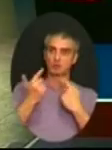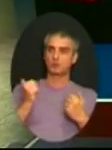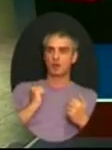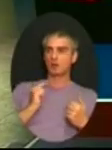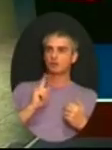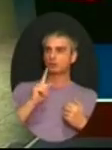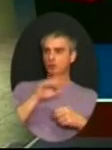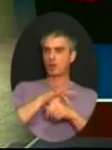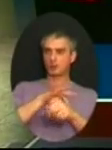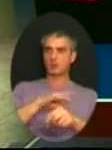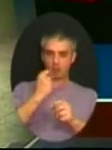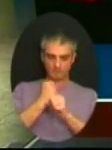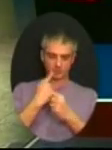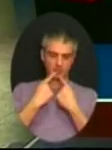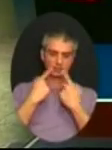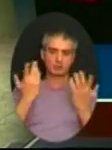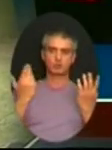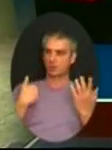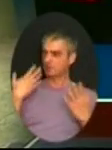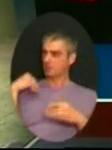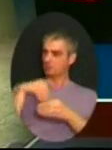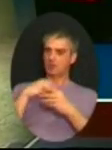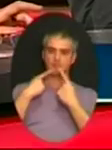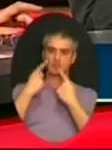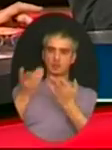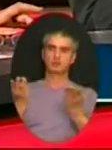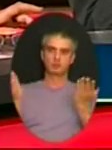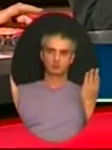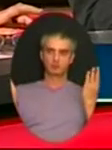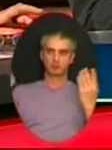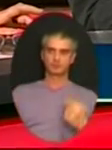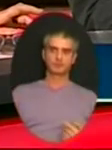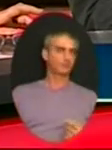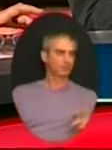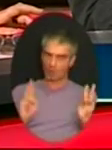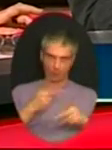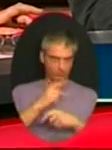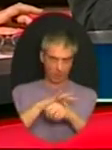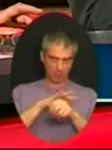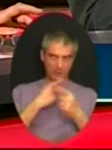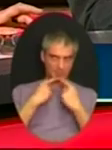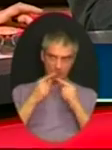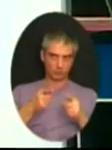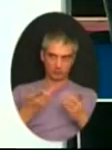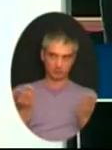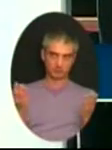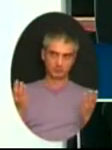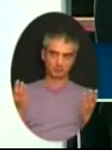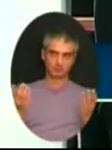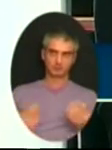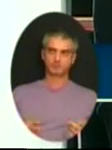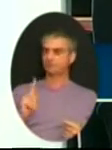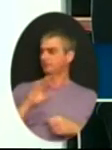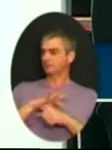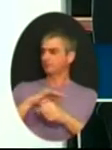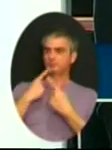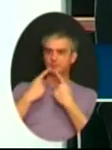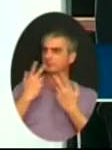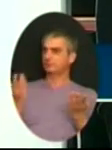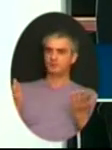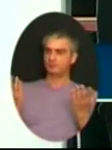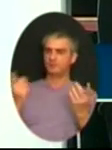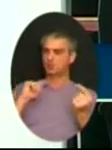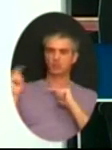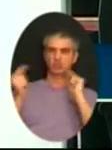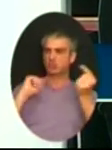שלא היא ניהלה אותו. עשתה דיון? אני הייתי בדיון הזה. אבל אני לא רוצה... היא לא מסוגלת לנהל דיון כזה. לא, אבל אני לא מנהלת את הדיון הזה. אבל היא